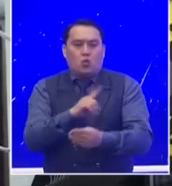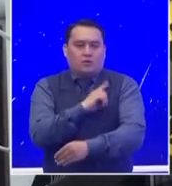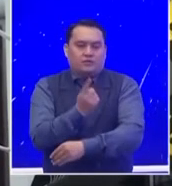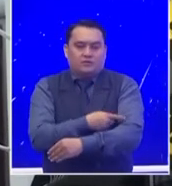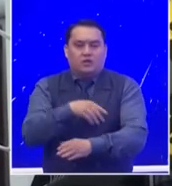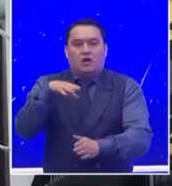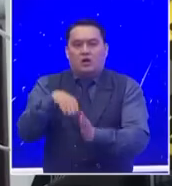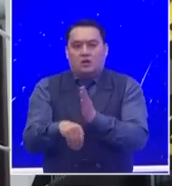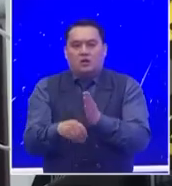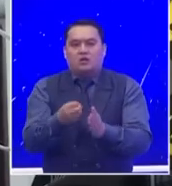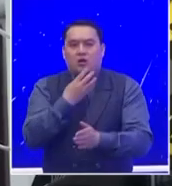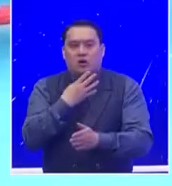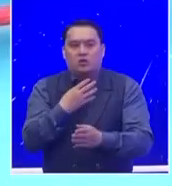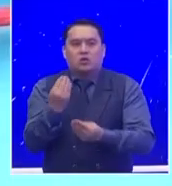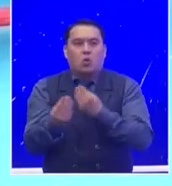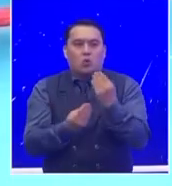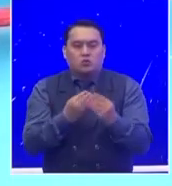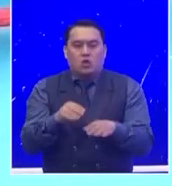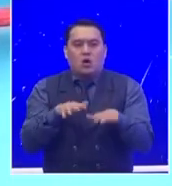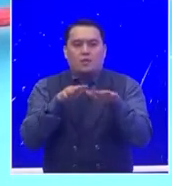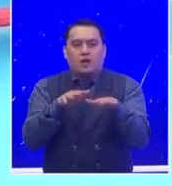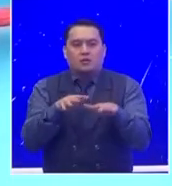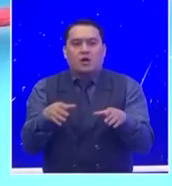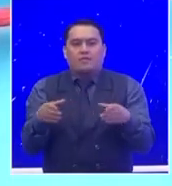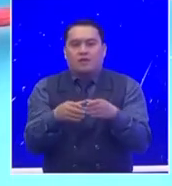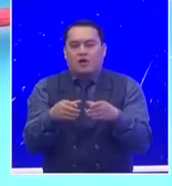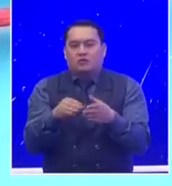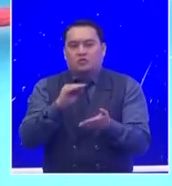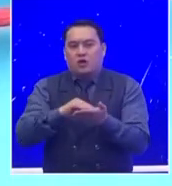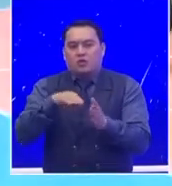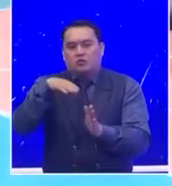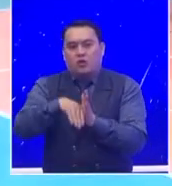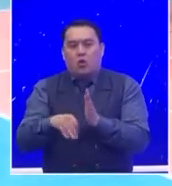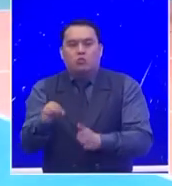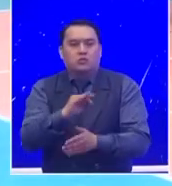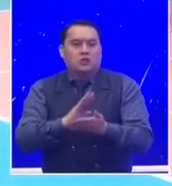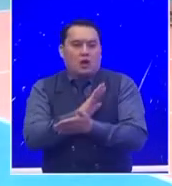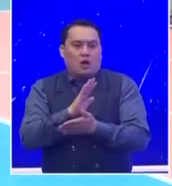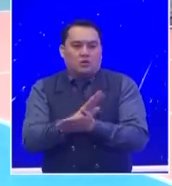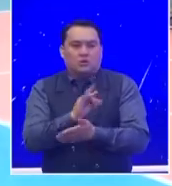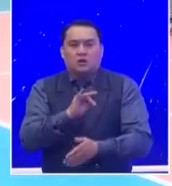выложились. Красивые матчи, подача, розыгрыш, прием. Отличилась команда СМИ, в состав которой вошли в областные газеты